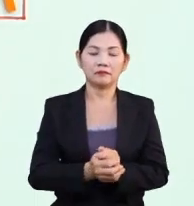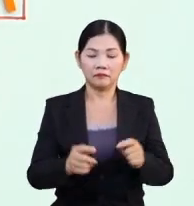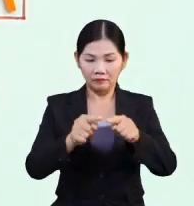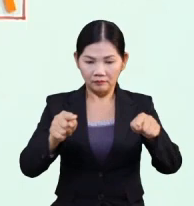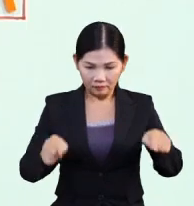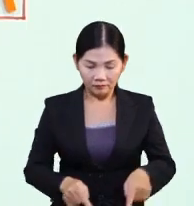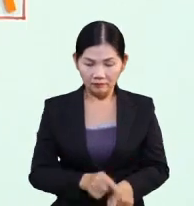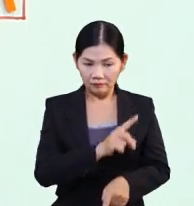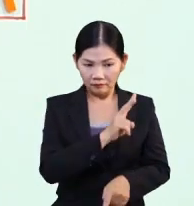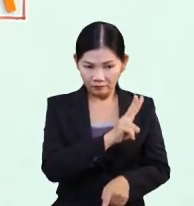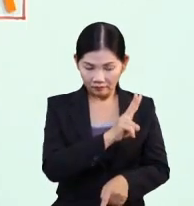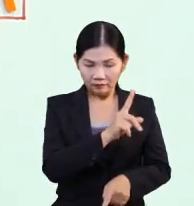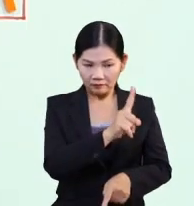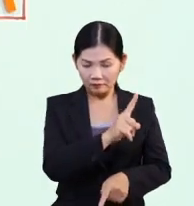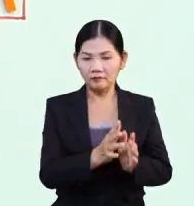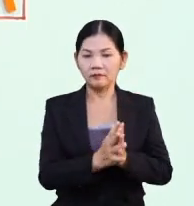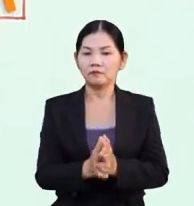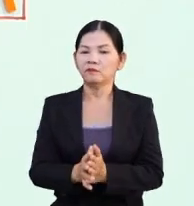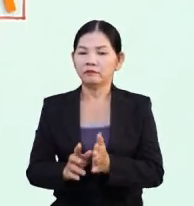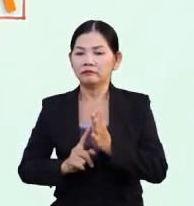ចាតើចំការទី1